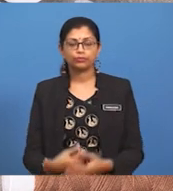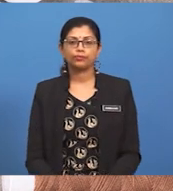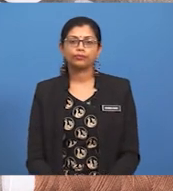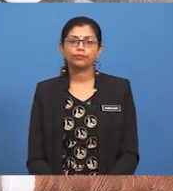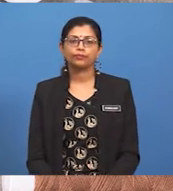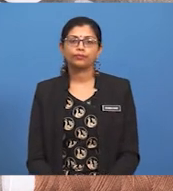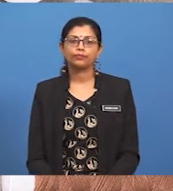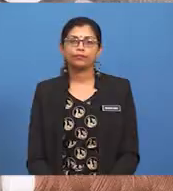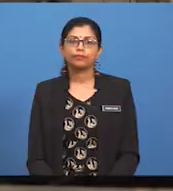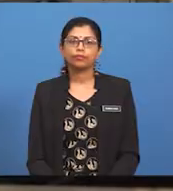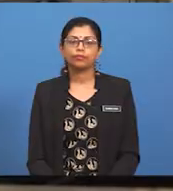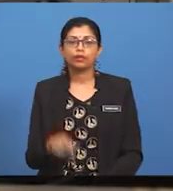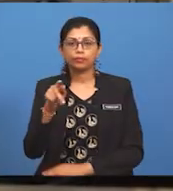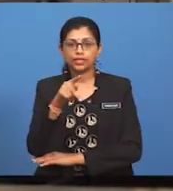fabrik.